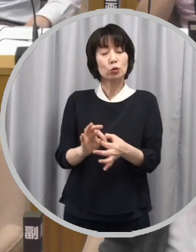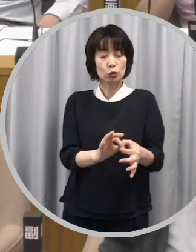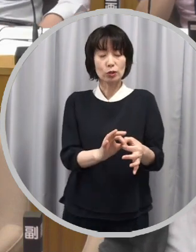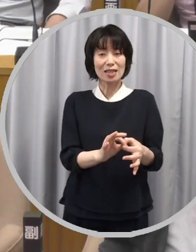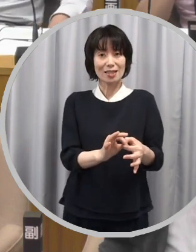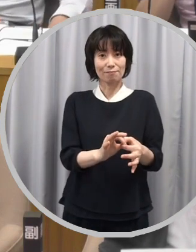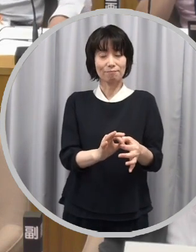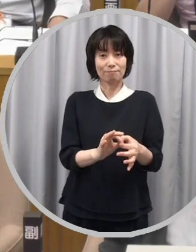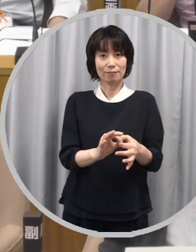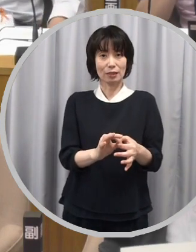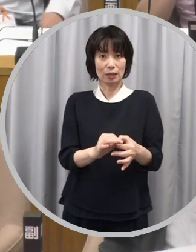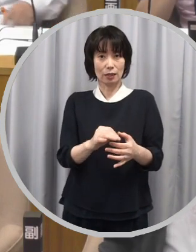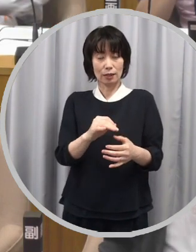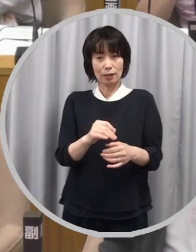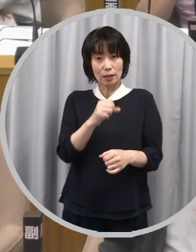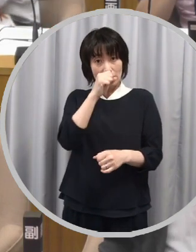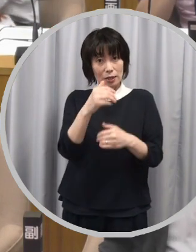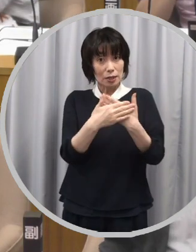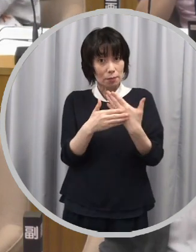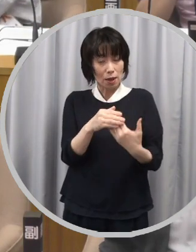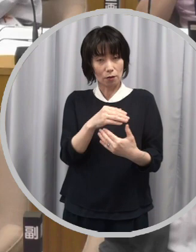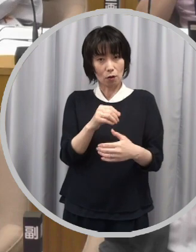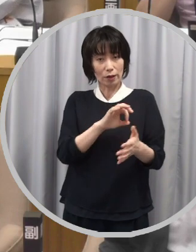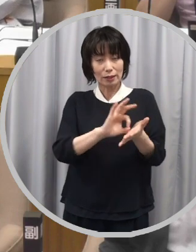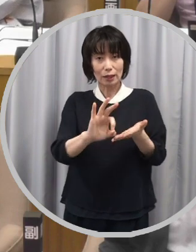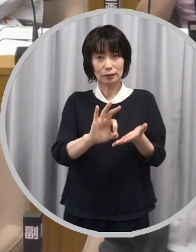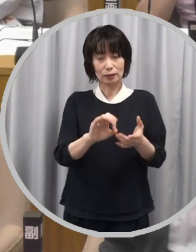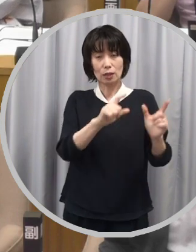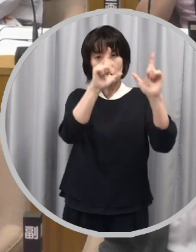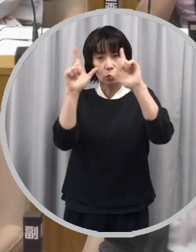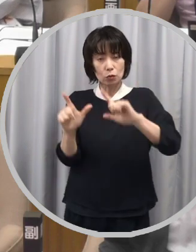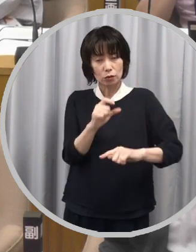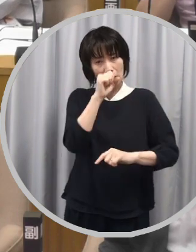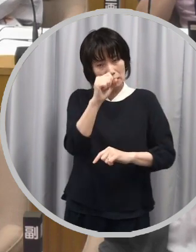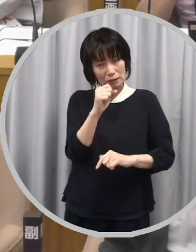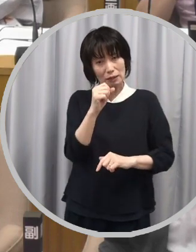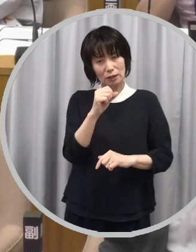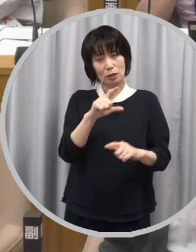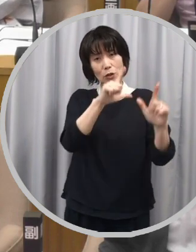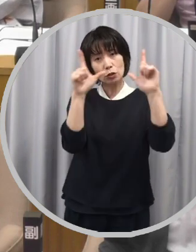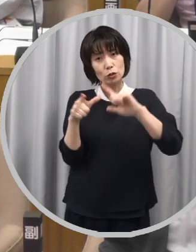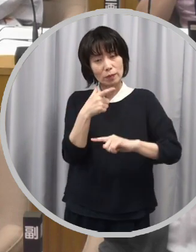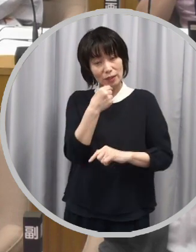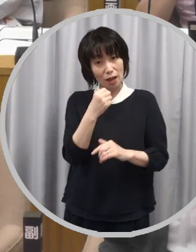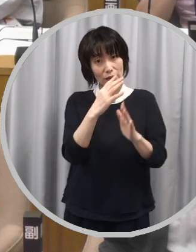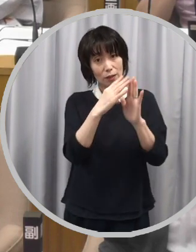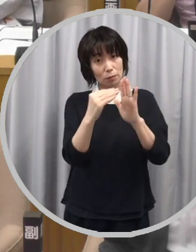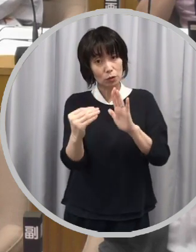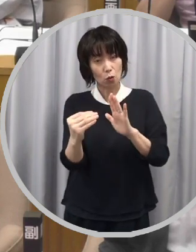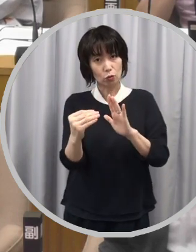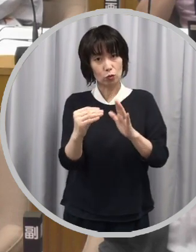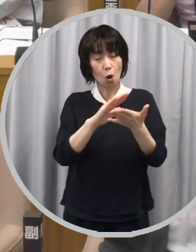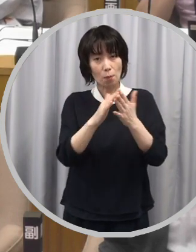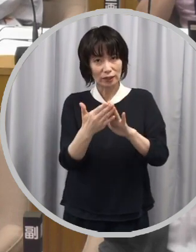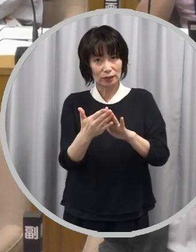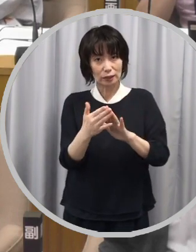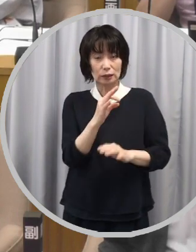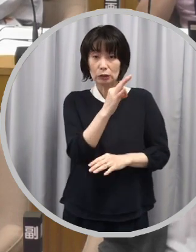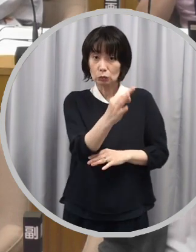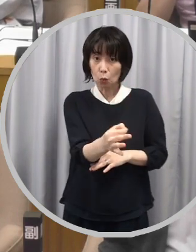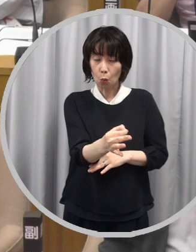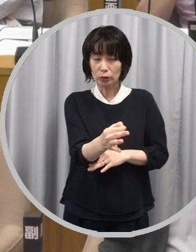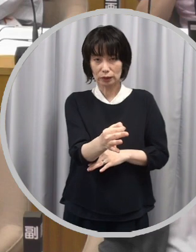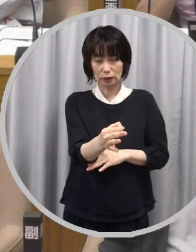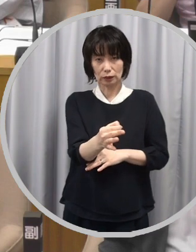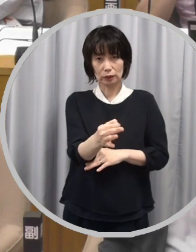き、本市の強みを生かした、住んでよかった、住みたいと思われる魅力あるまちづくり、投資したいと思う先駆